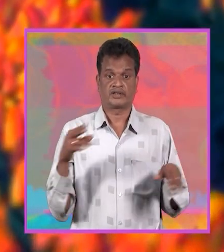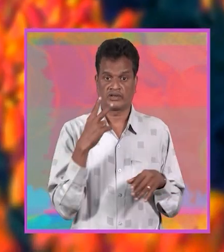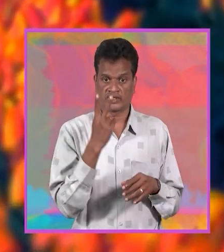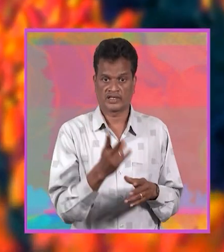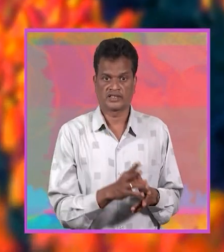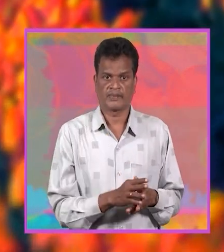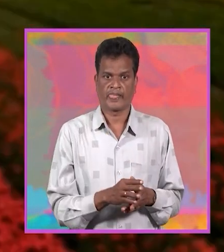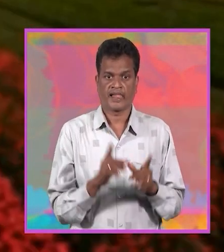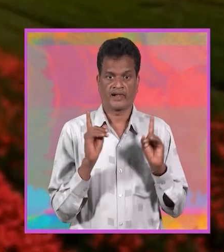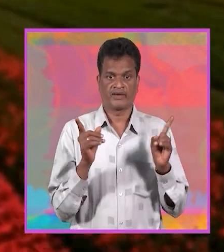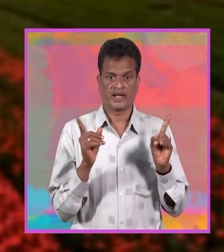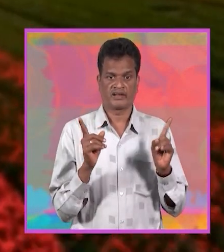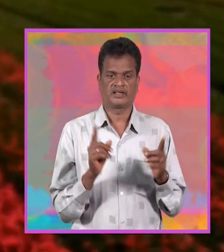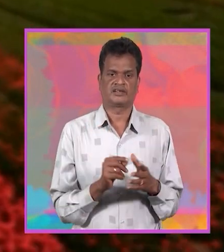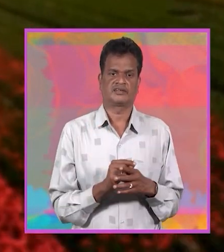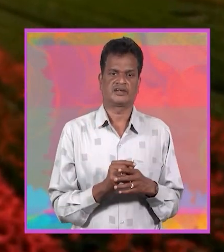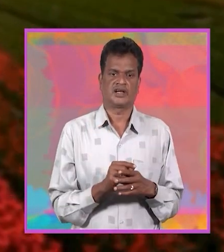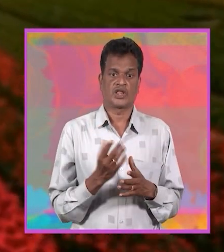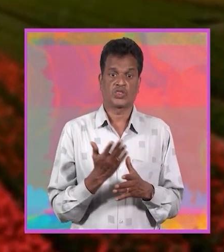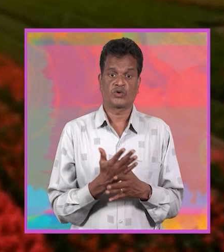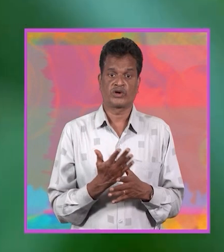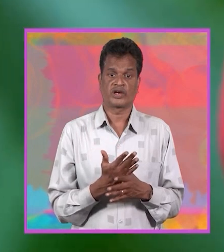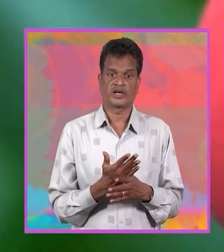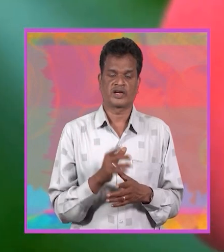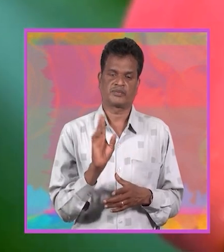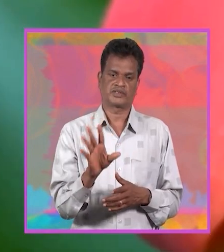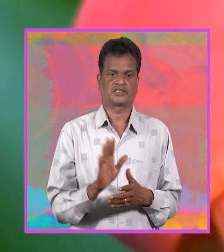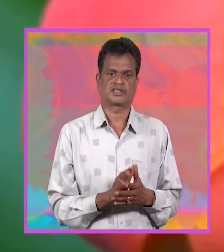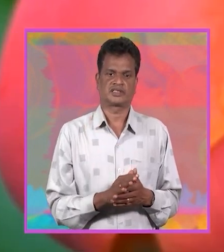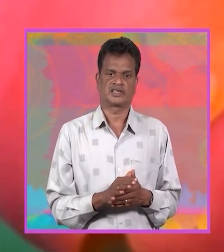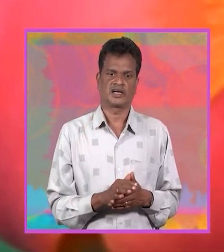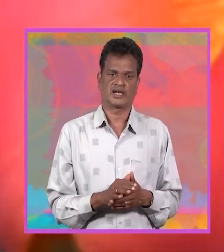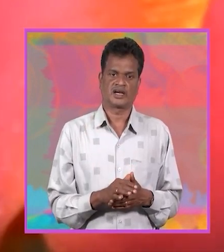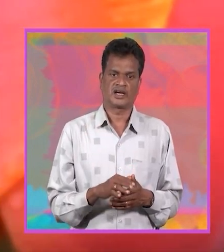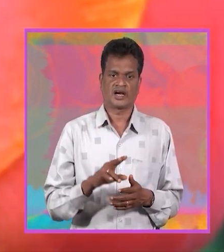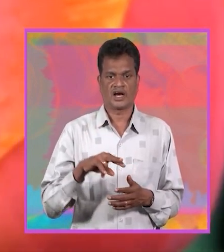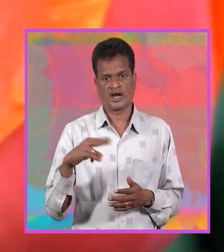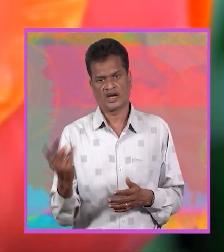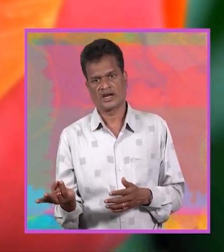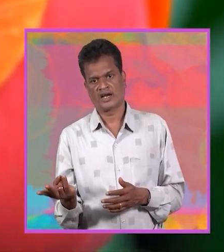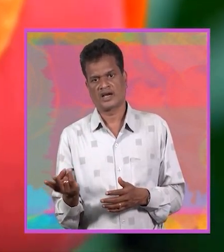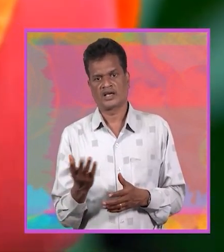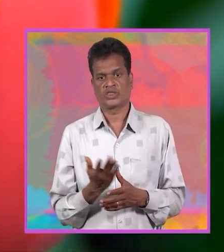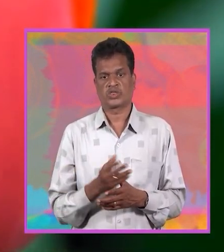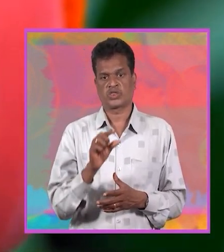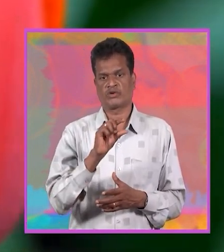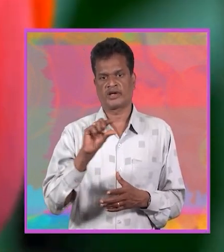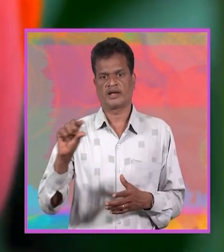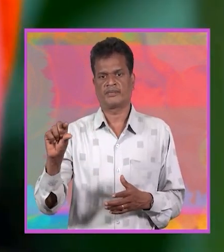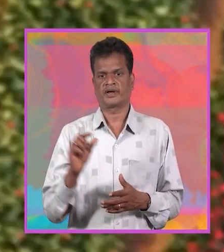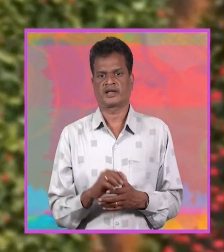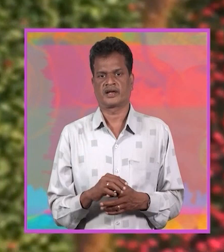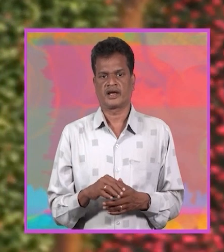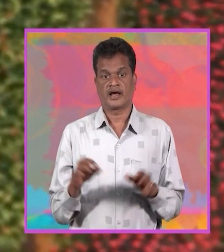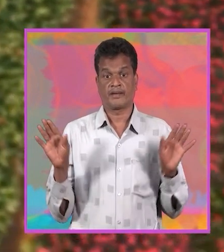இது விளையாடுதல் என்ற தொழில் நடைபெற்று கொண்டிருக்கிறது. அதனால் இது தொழில் பெயர். இந்த பறவையானது